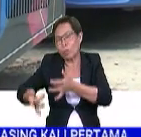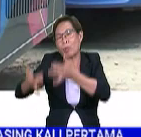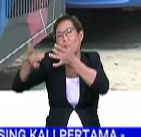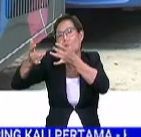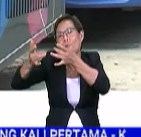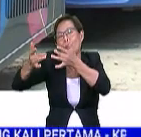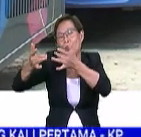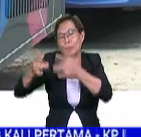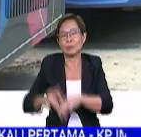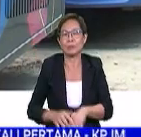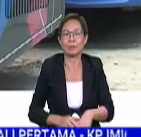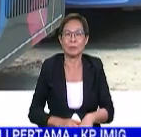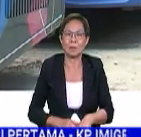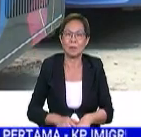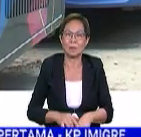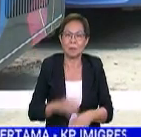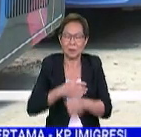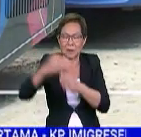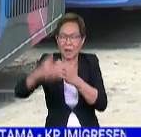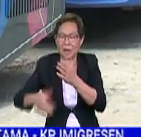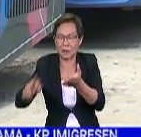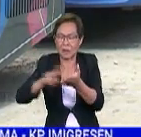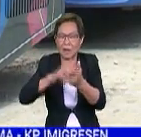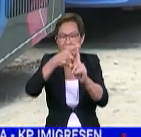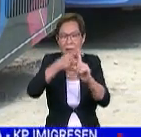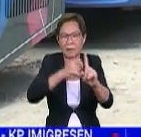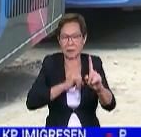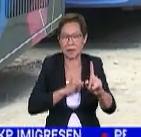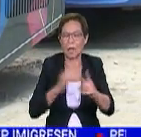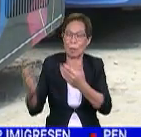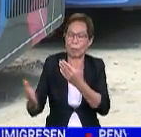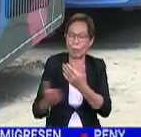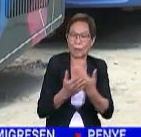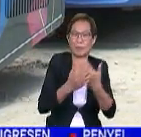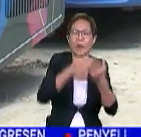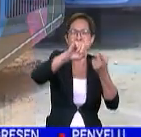selama ini. Dan sekian saja laporan daripada saya. Kembali kepada rakan penyampai di Angkasa Pura.